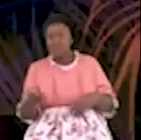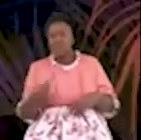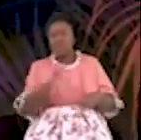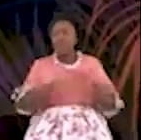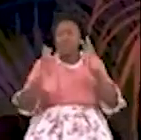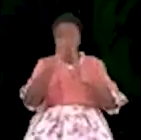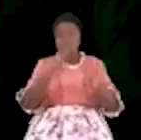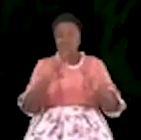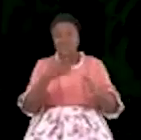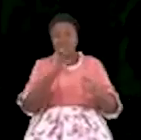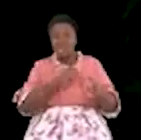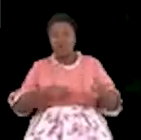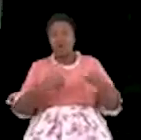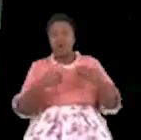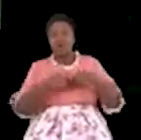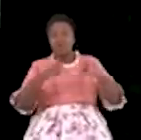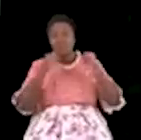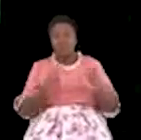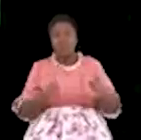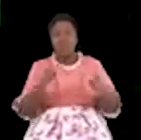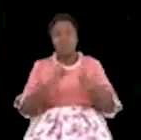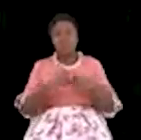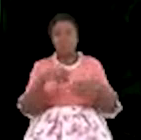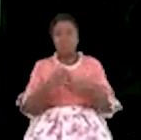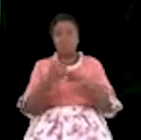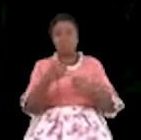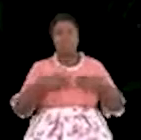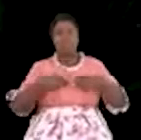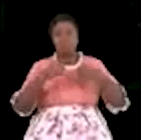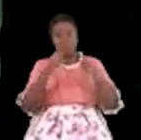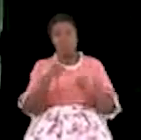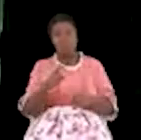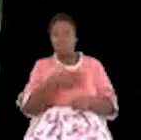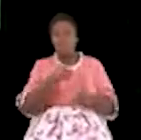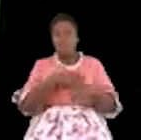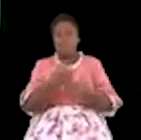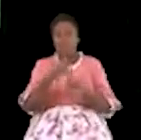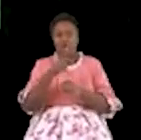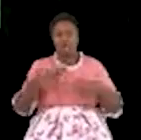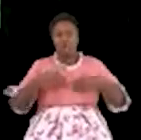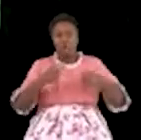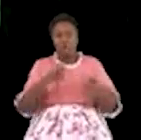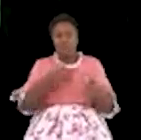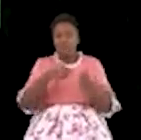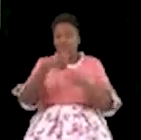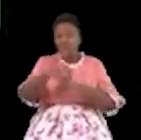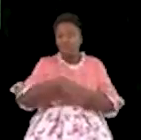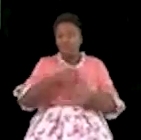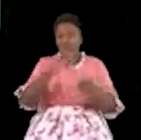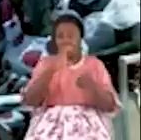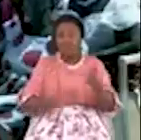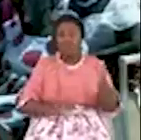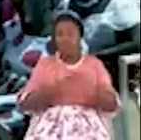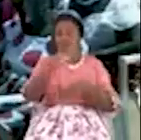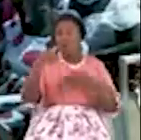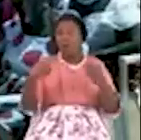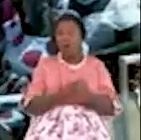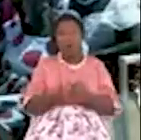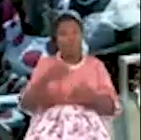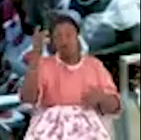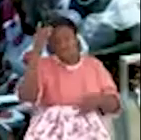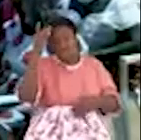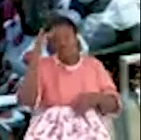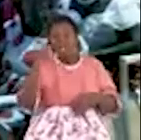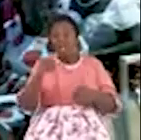ka ị zuo oke. N'abalị a, ọ ga-ewezuga ihe ọbụla bụ nrịa nrịa, ihe ọbụla bụ ihe